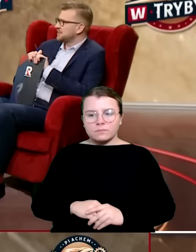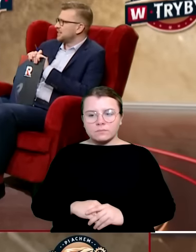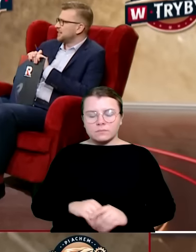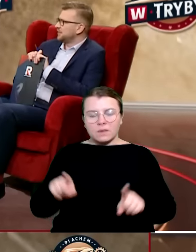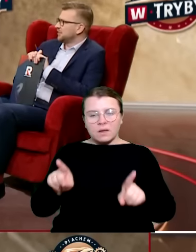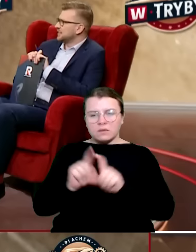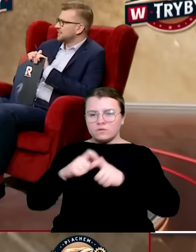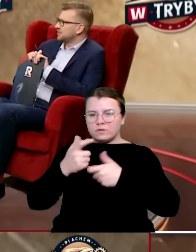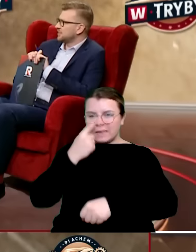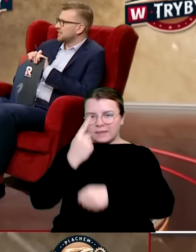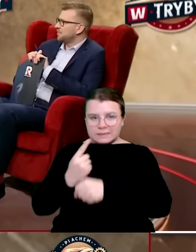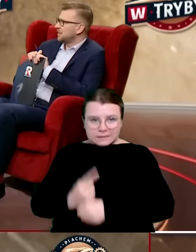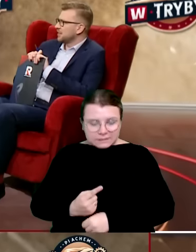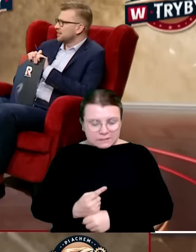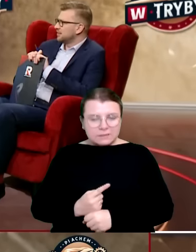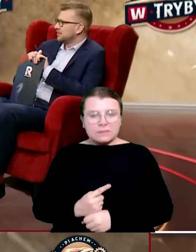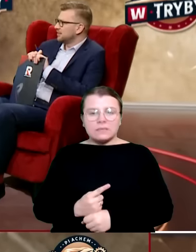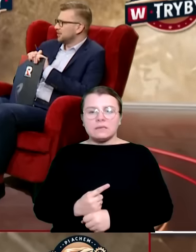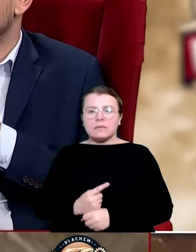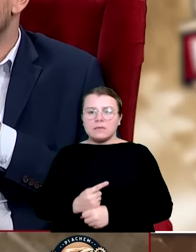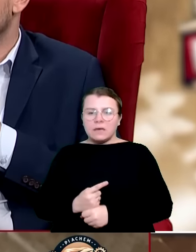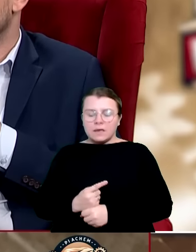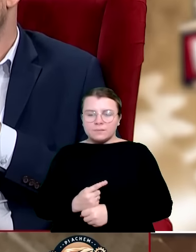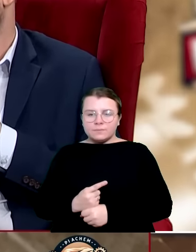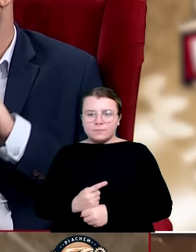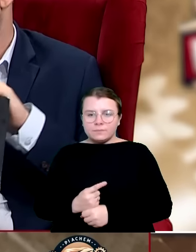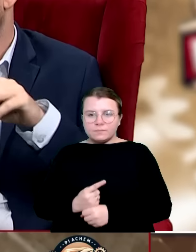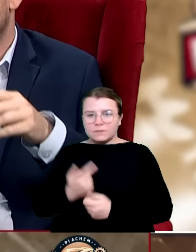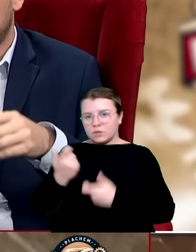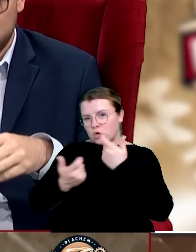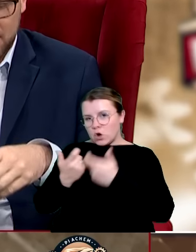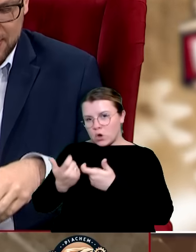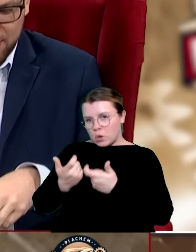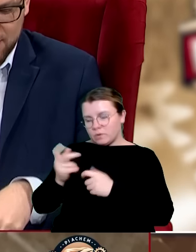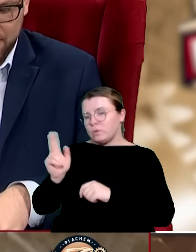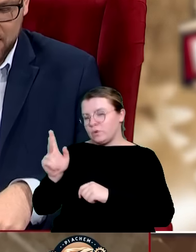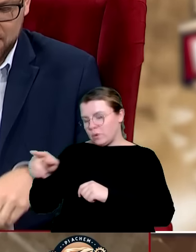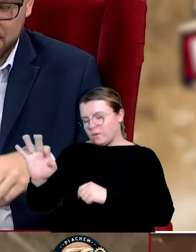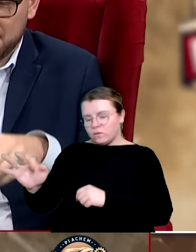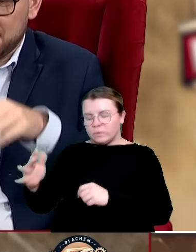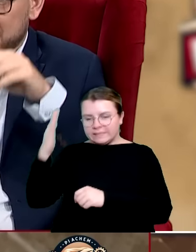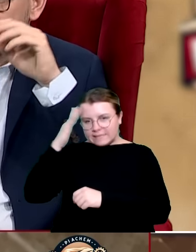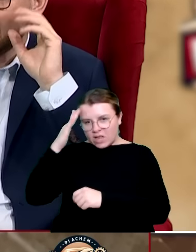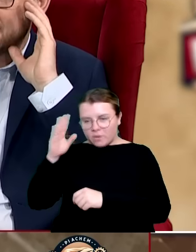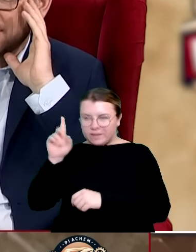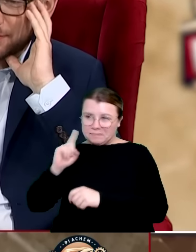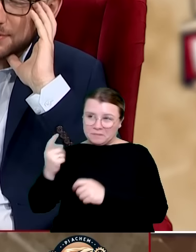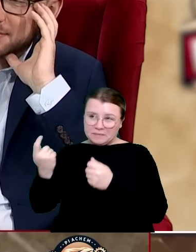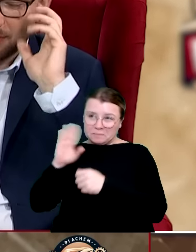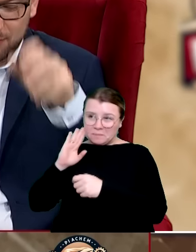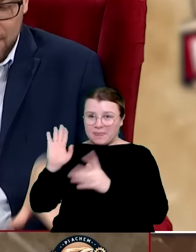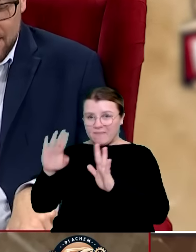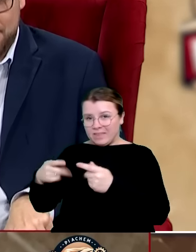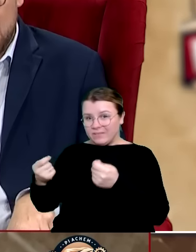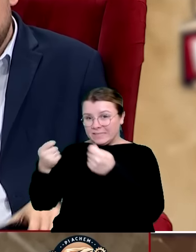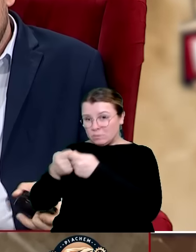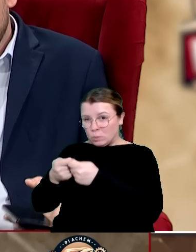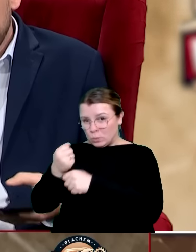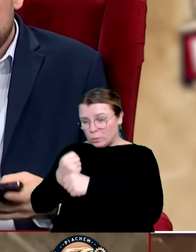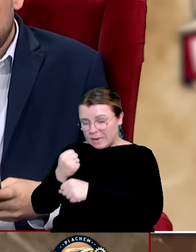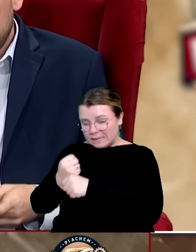decyzje personalne w totalizatorze klepał jego dobry znajomy, wspólnik z tego, co nawet chyba wiemy, więc tak to się wszystko